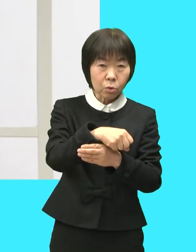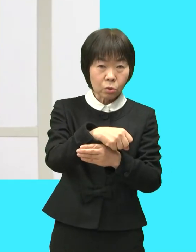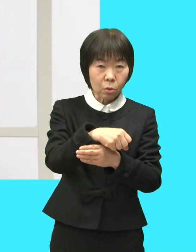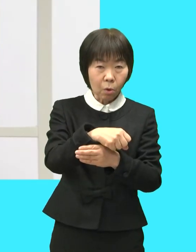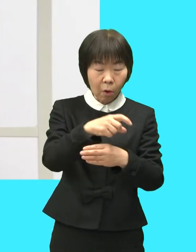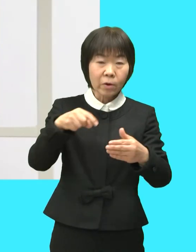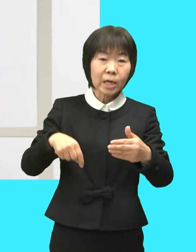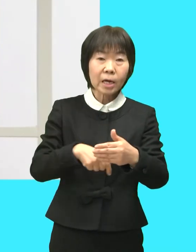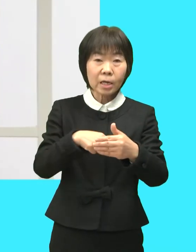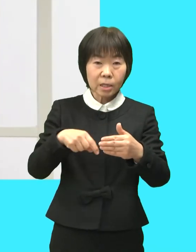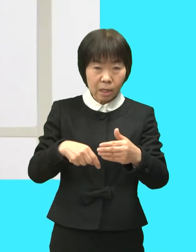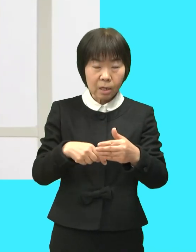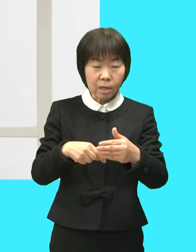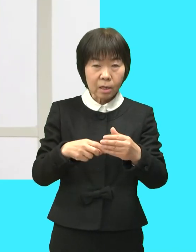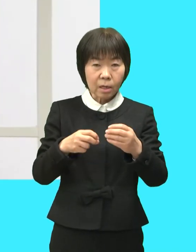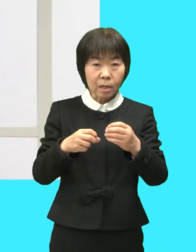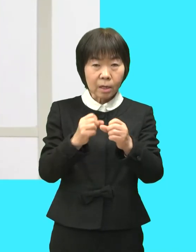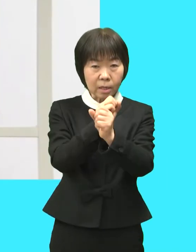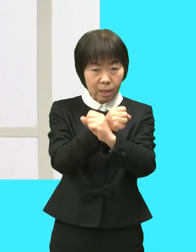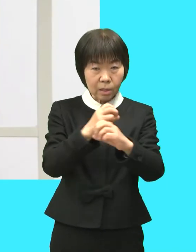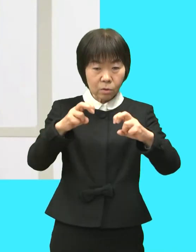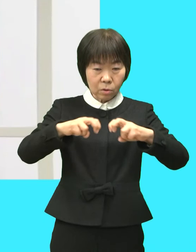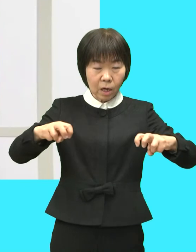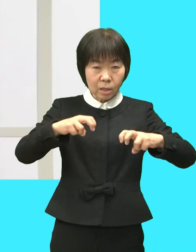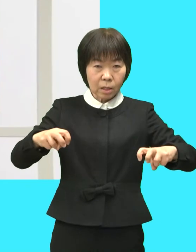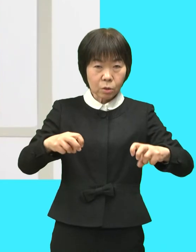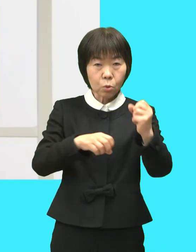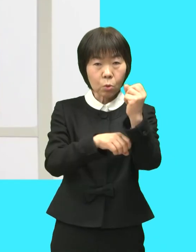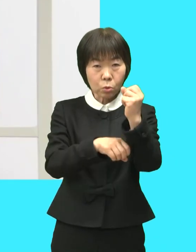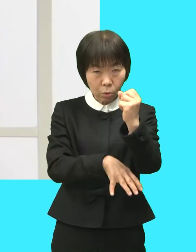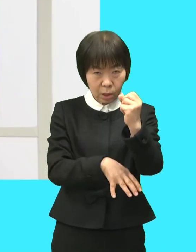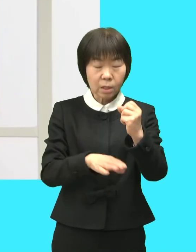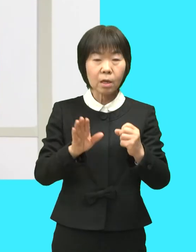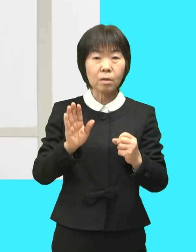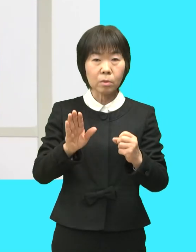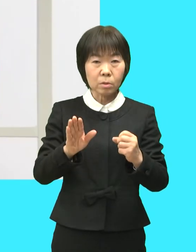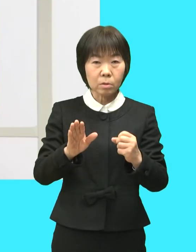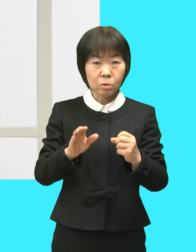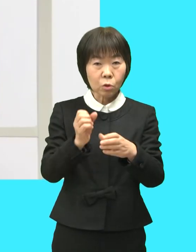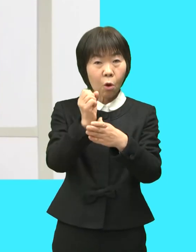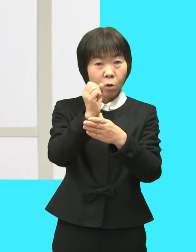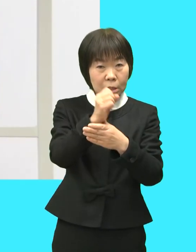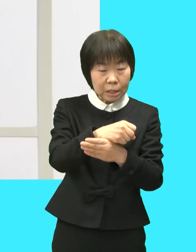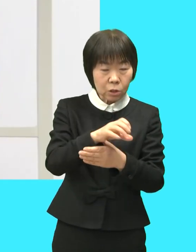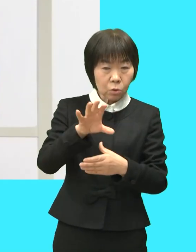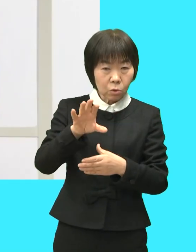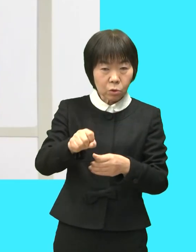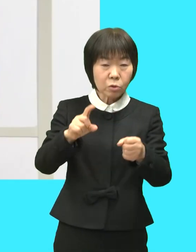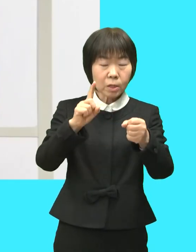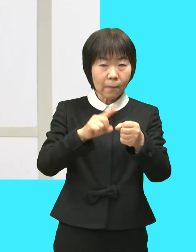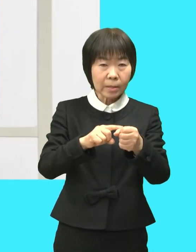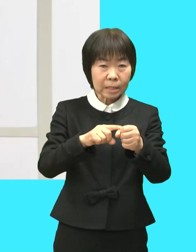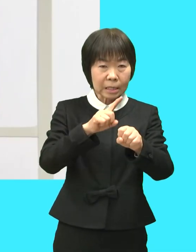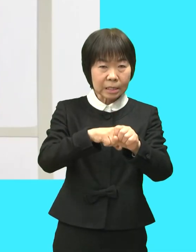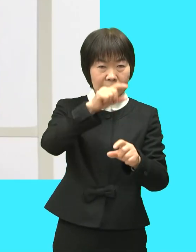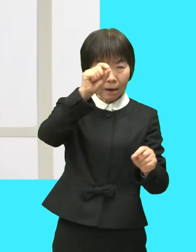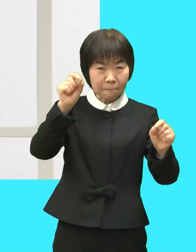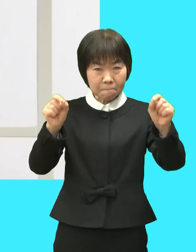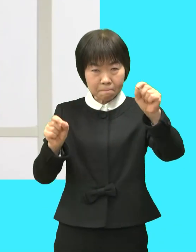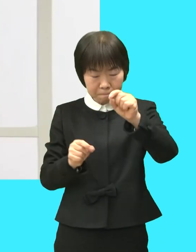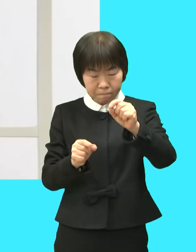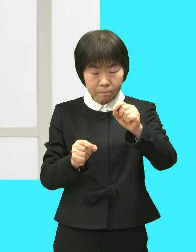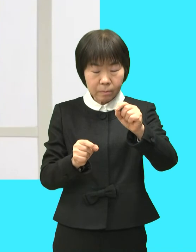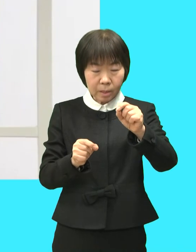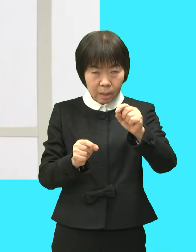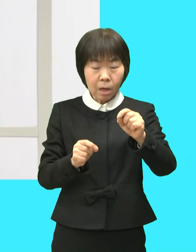の中で研究開発を続ける拠点となりますので、その認証を取るのに一定の時間かかってしまったというの